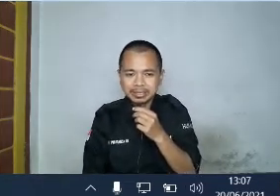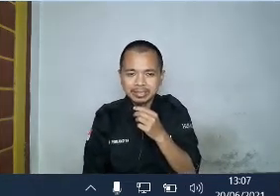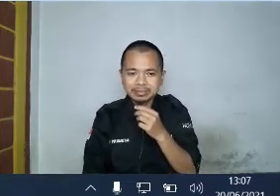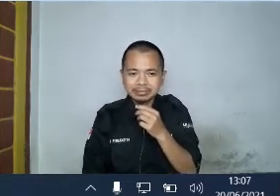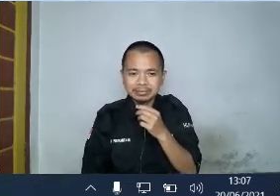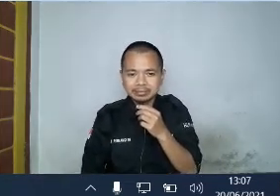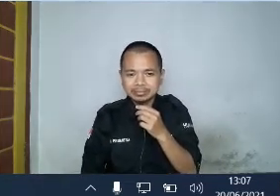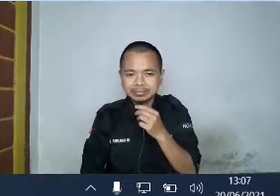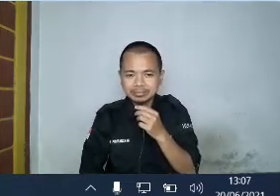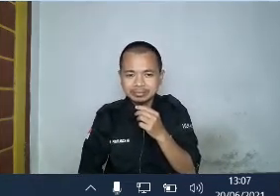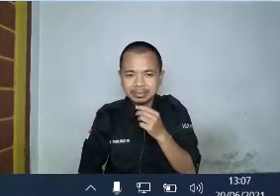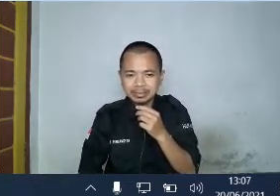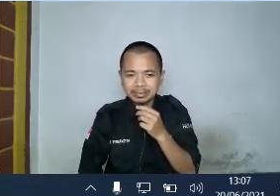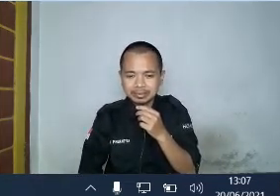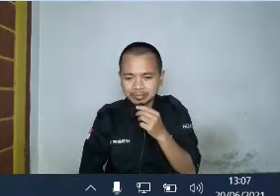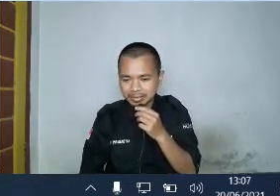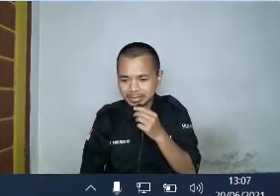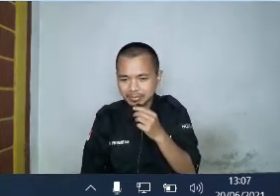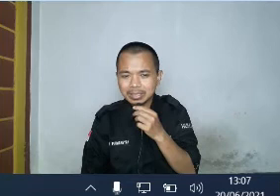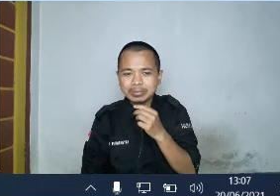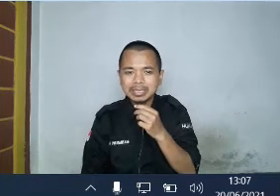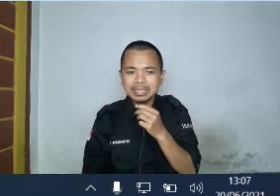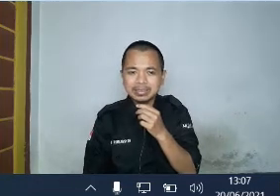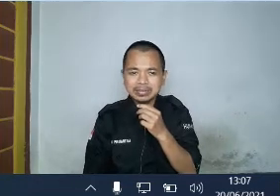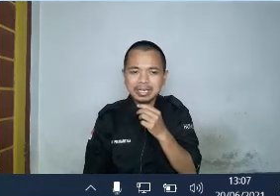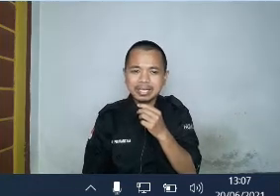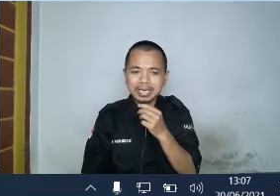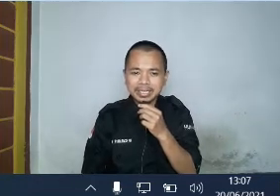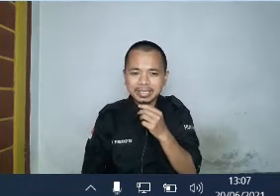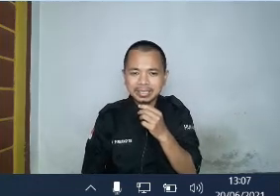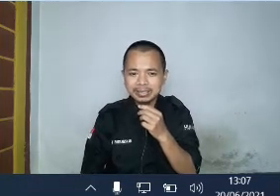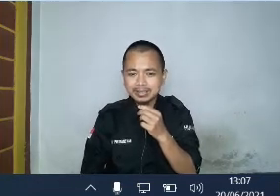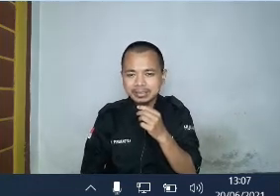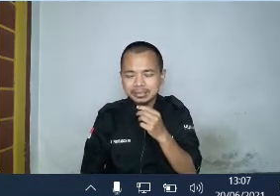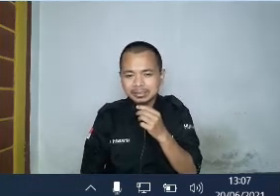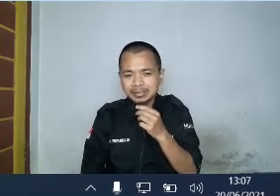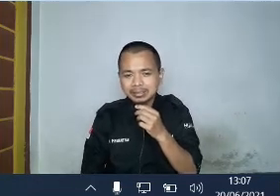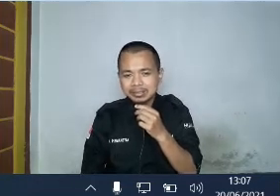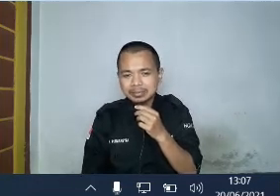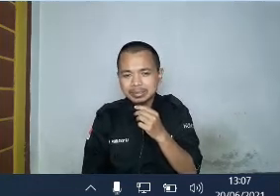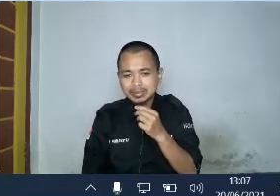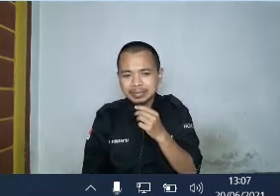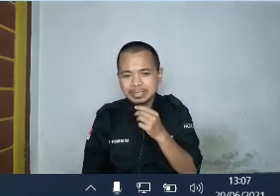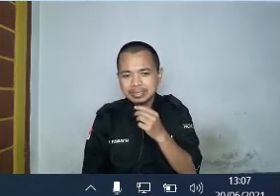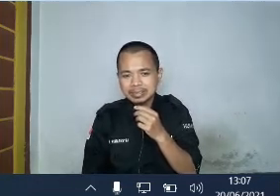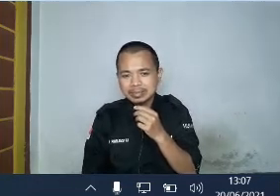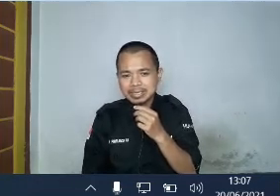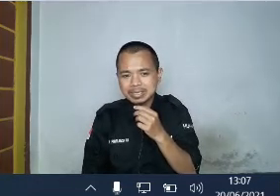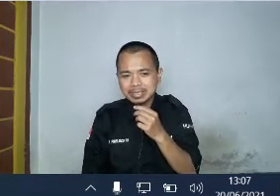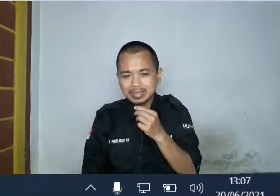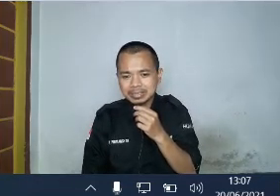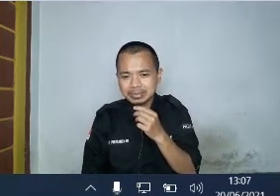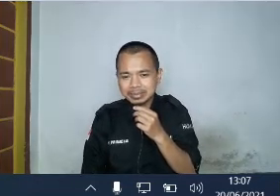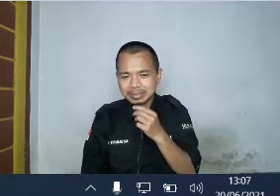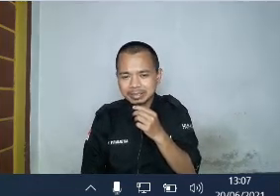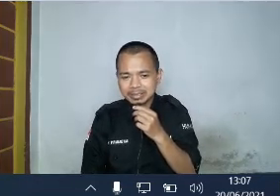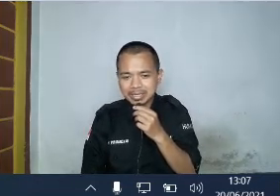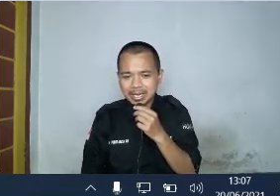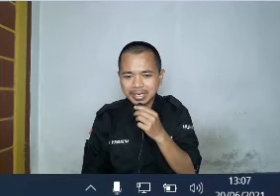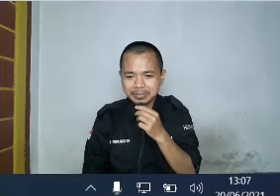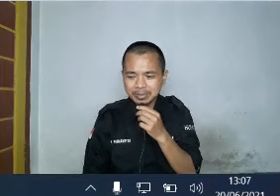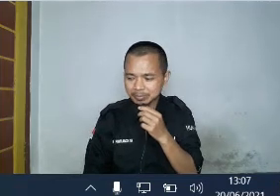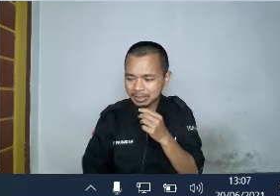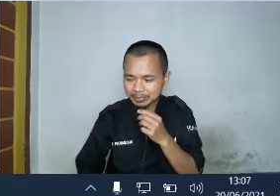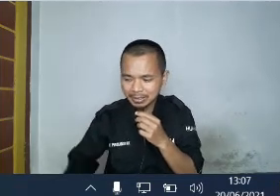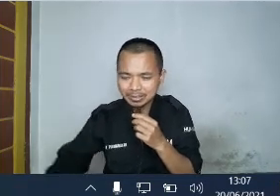Hai biarkan er proses mudah-mudahan sudah ada ya kemungkinan besar kalau misalkan ada sesuatu yang